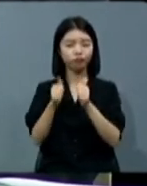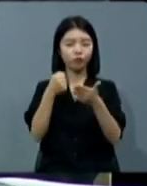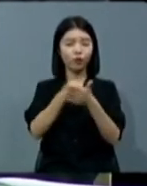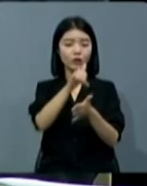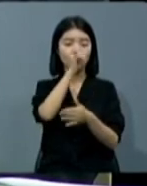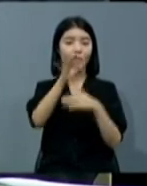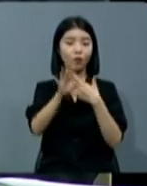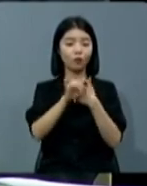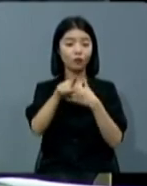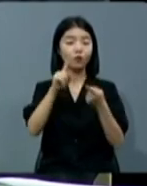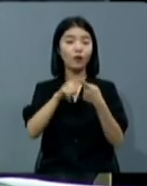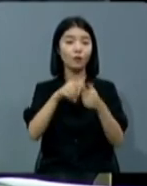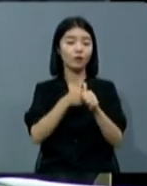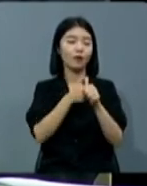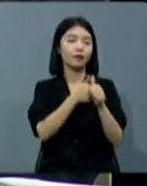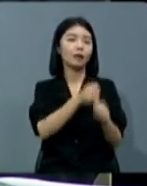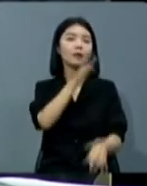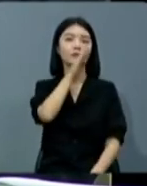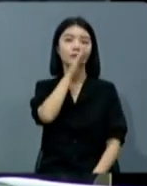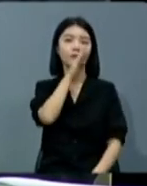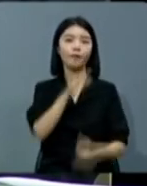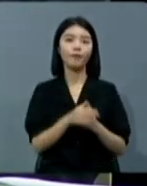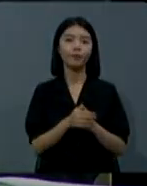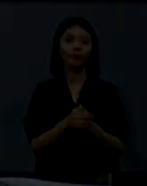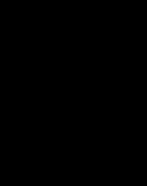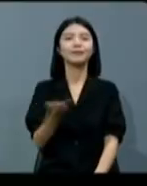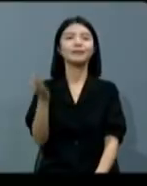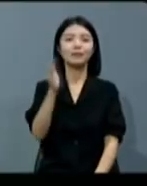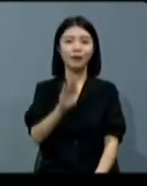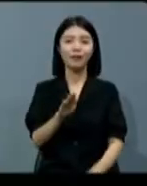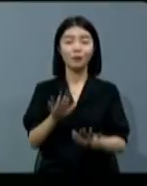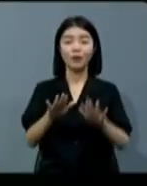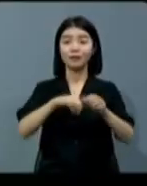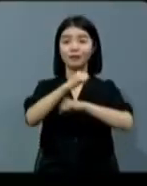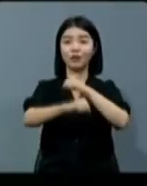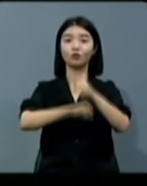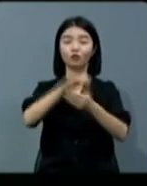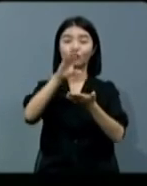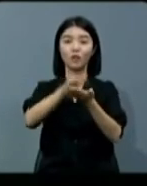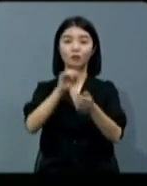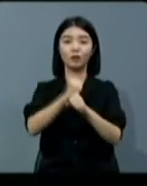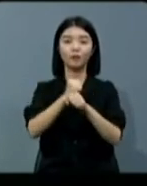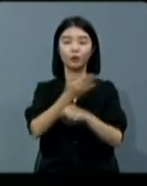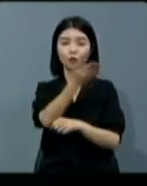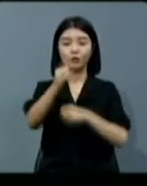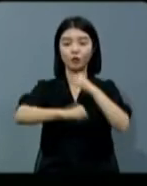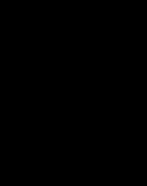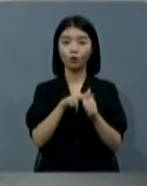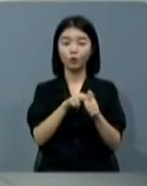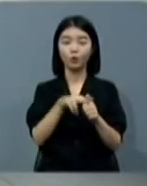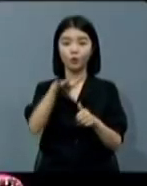그 선례대로 따라가는 게 맞습니다. 네. 저는 그래 생각합니다. 이번은 자유주제입니다. 여러분들이 자유롭게 주제를 정하시면